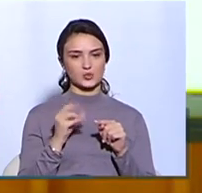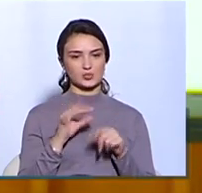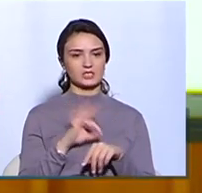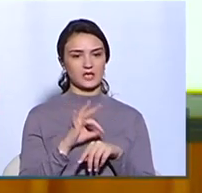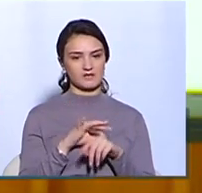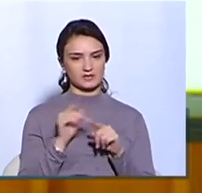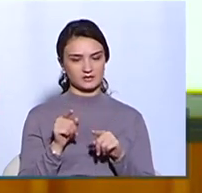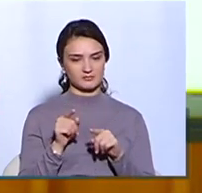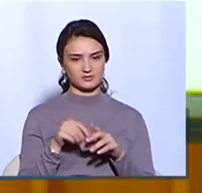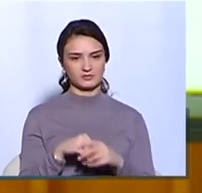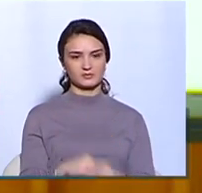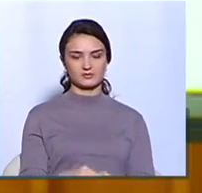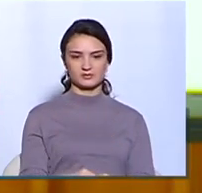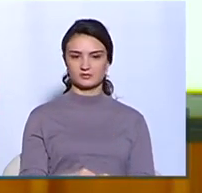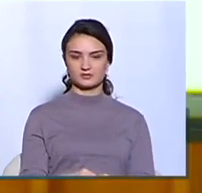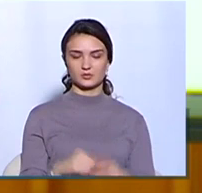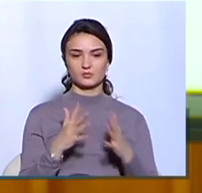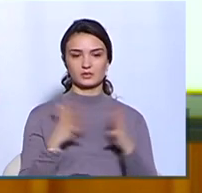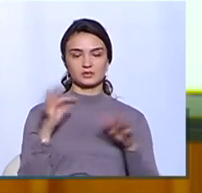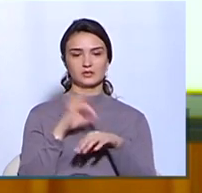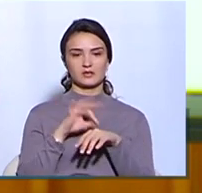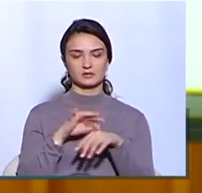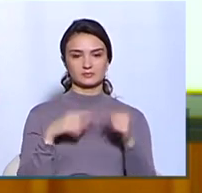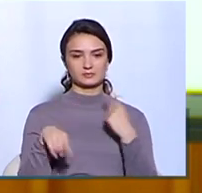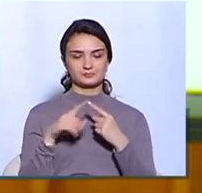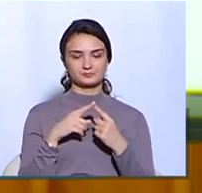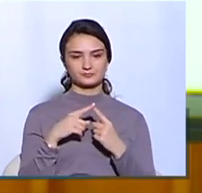დაავადება. უმეტესი დაავადებების, ეს